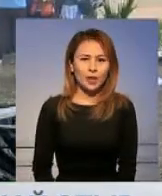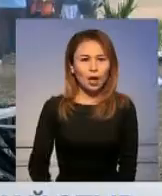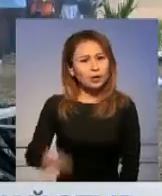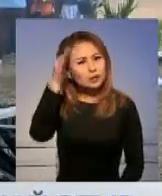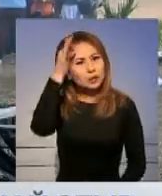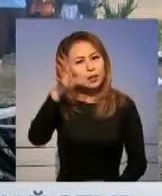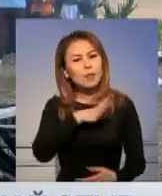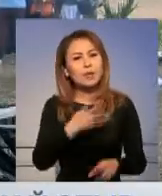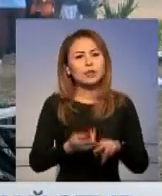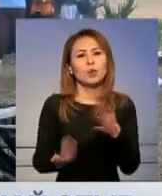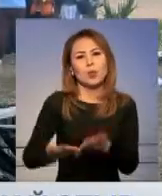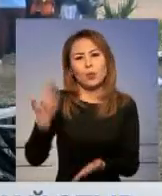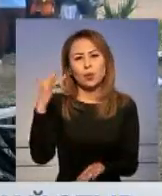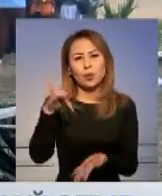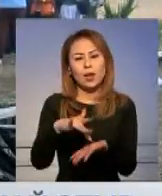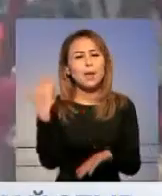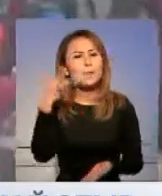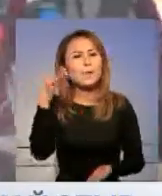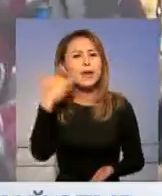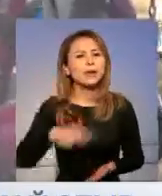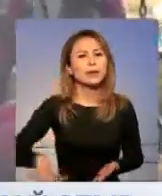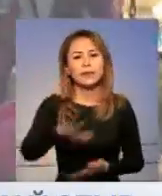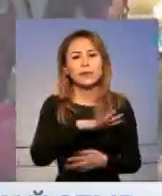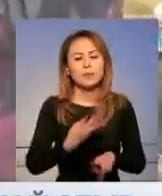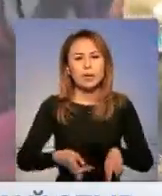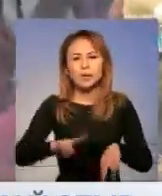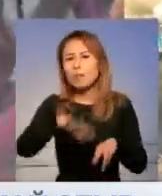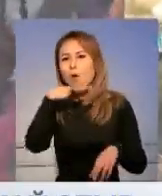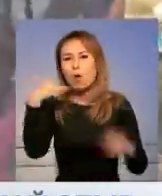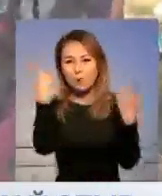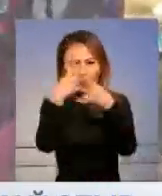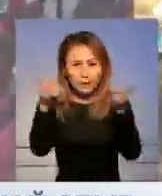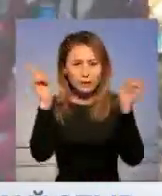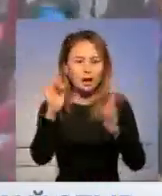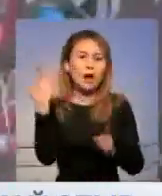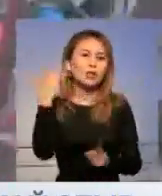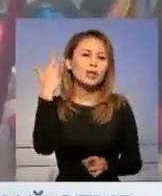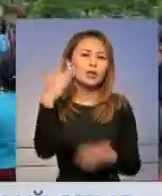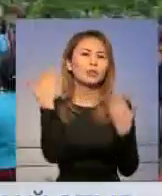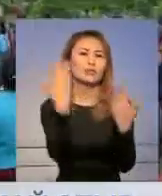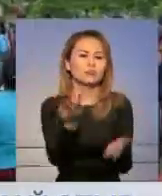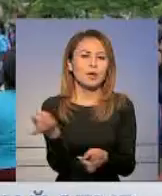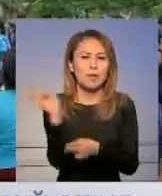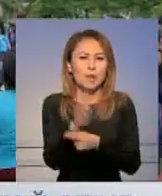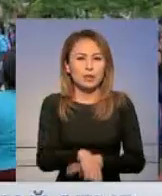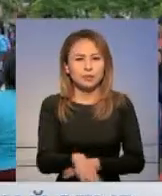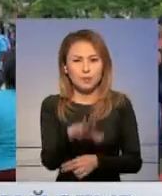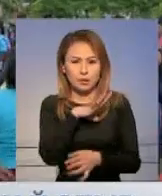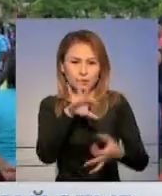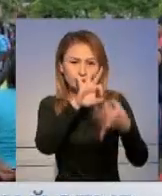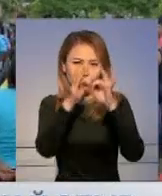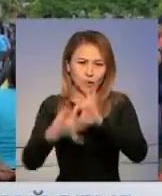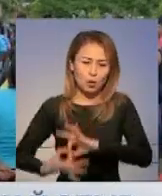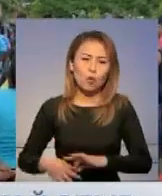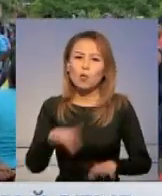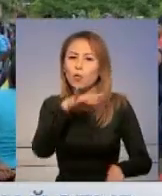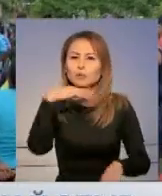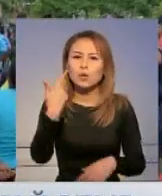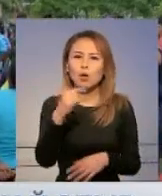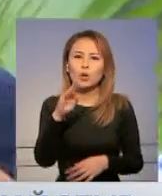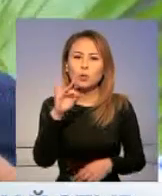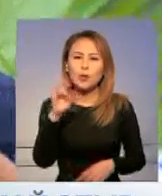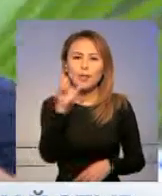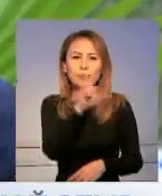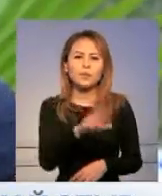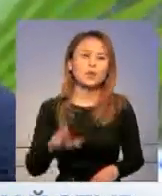Кеске сала кетейік, бұған дейін Орталық Америка елдерінен шыққан мыңдаған адам Мексика арқылы ақышқа келе жатыр деген ақпарат тарады. Олардың басым